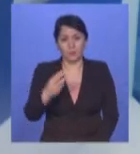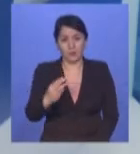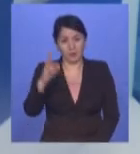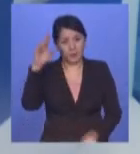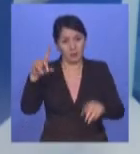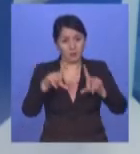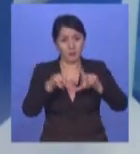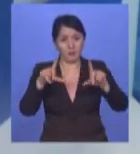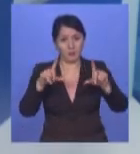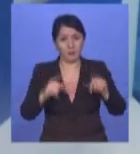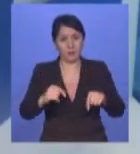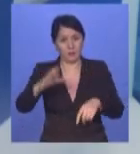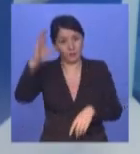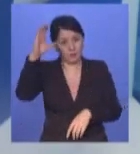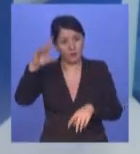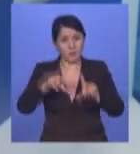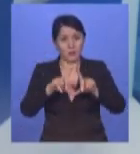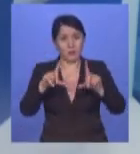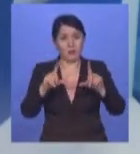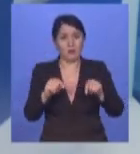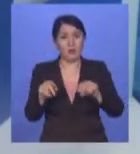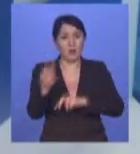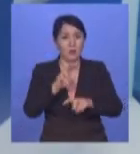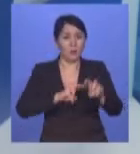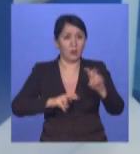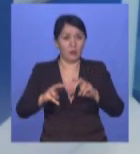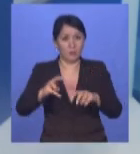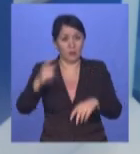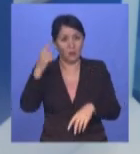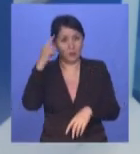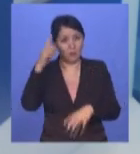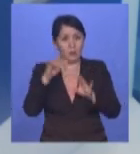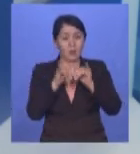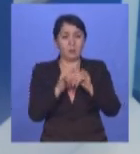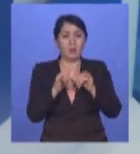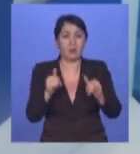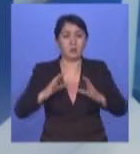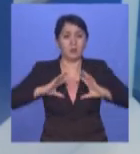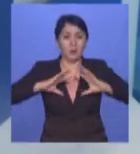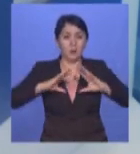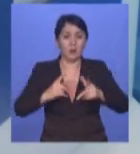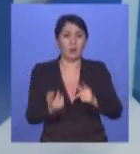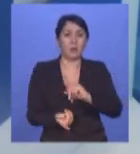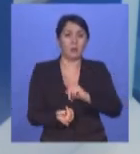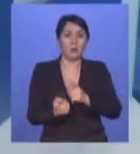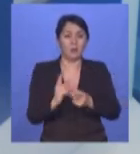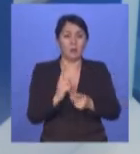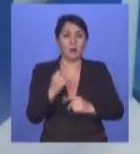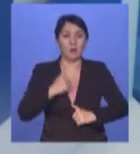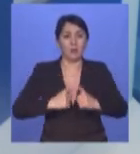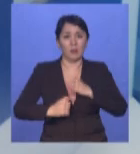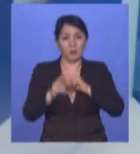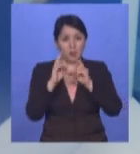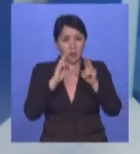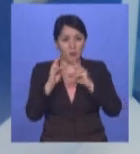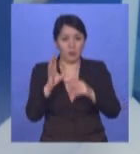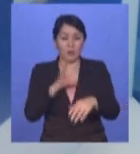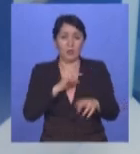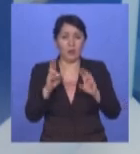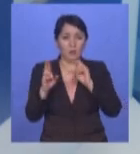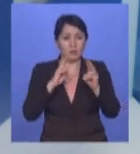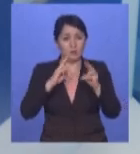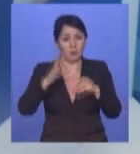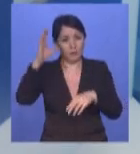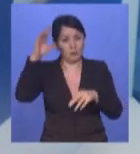Назарбаев зияткерлік мектебінде білім берудегі зерттеулер ақыл ойды дамыту арқылы әлемді өзгерту атты ғылыми педагогикалық конференция